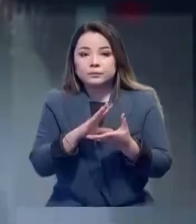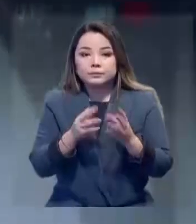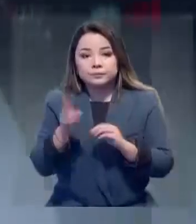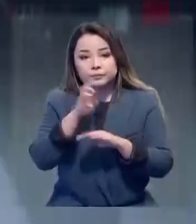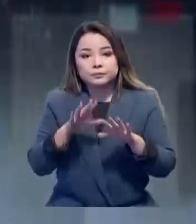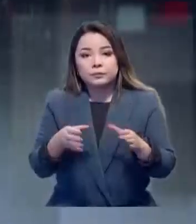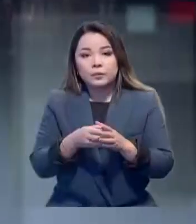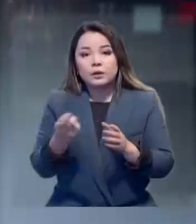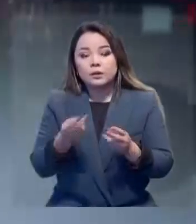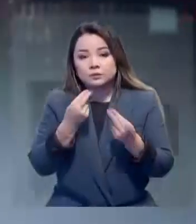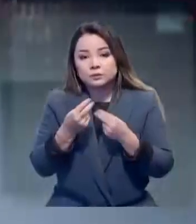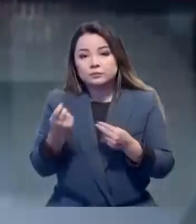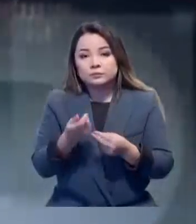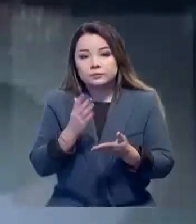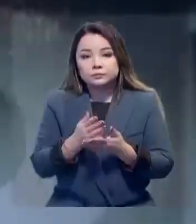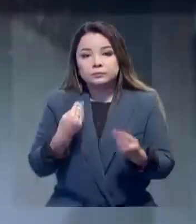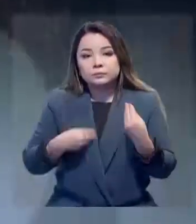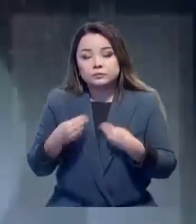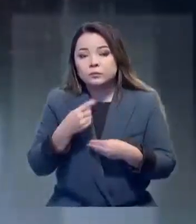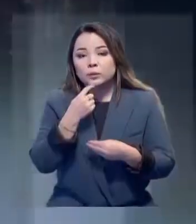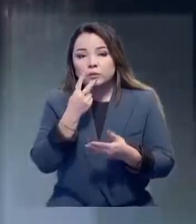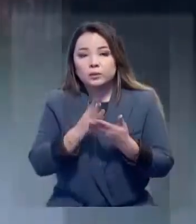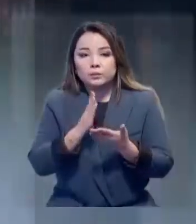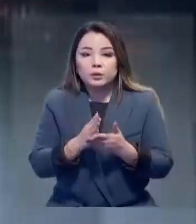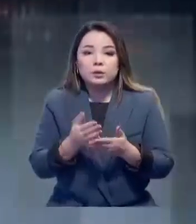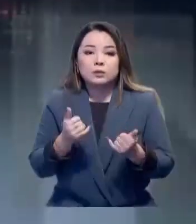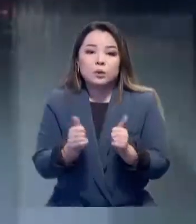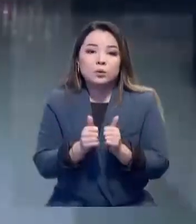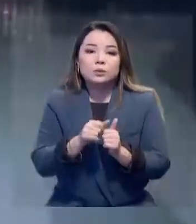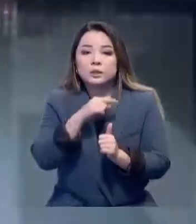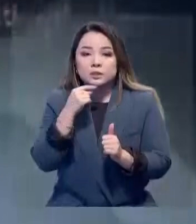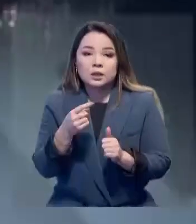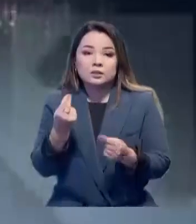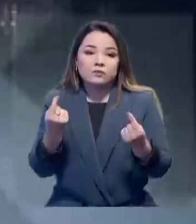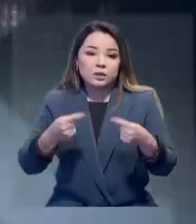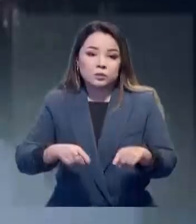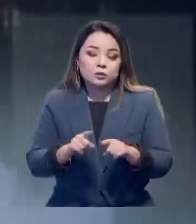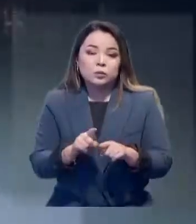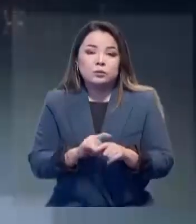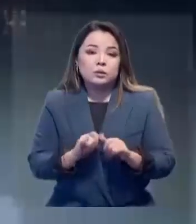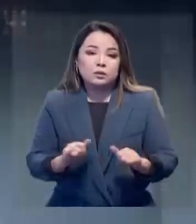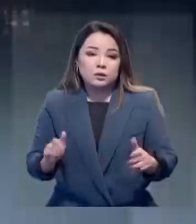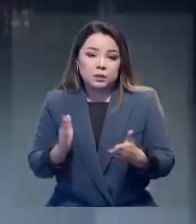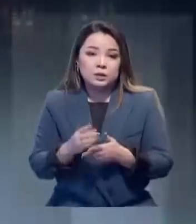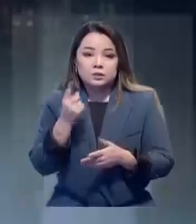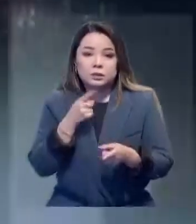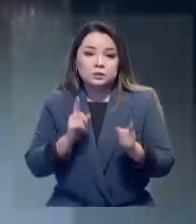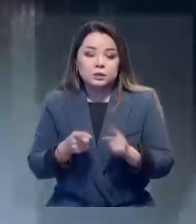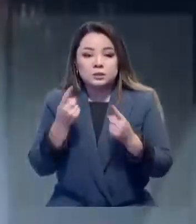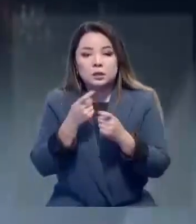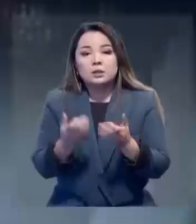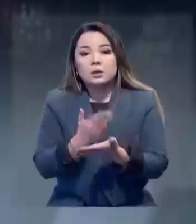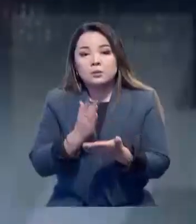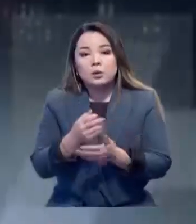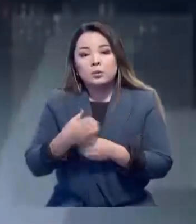елде шер аз, кейір кейімге зар болып отырғандар көп. Көрші Ресейде де инфляция күші алып барады. Ресми дерек осылай